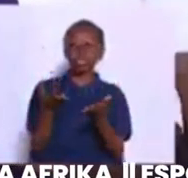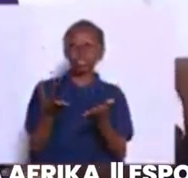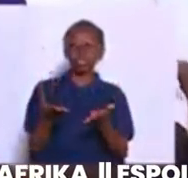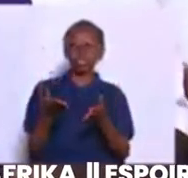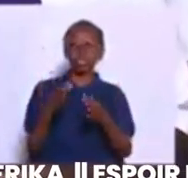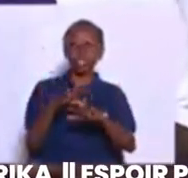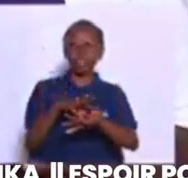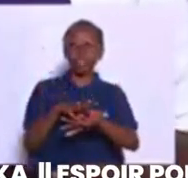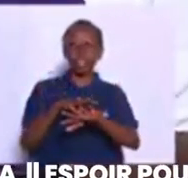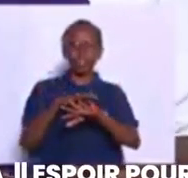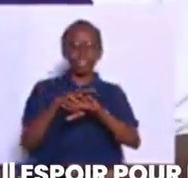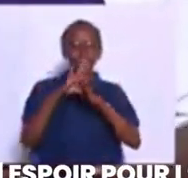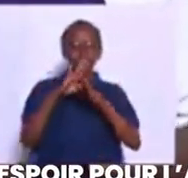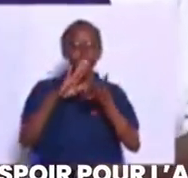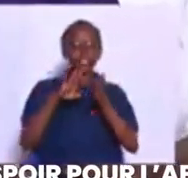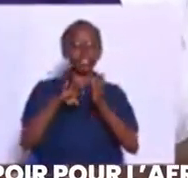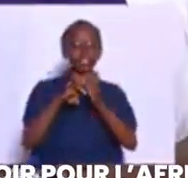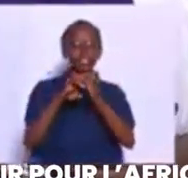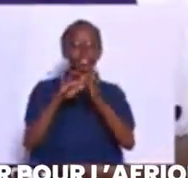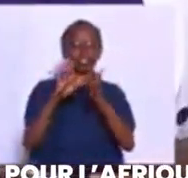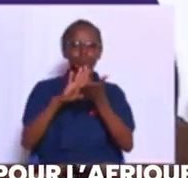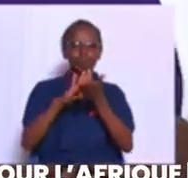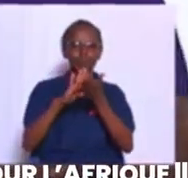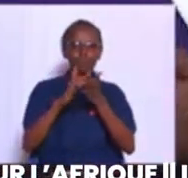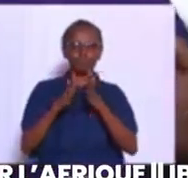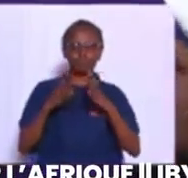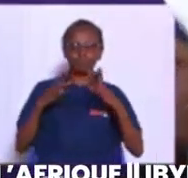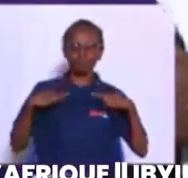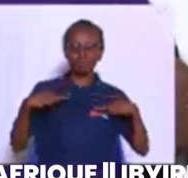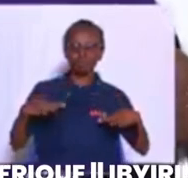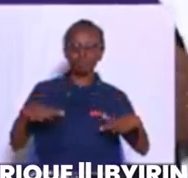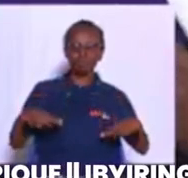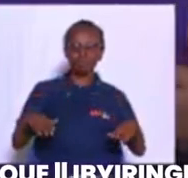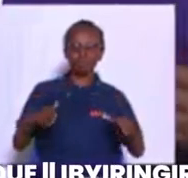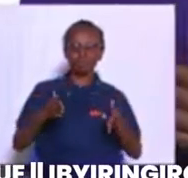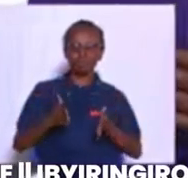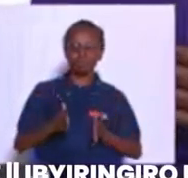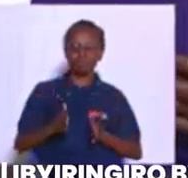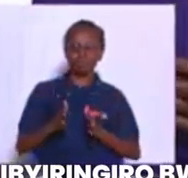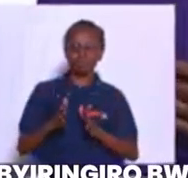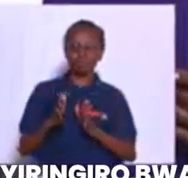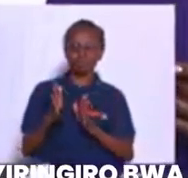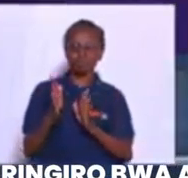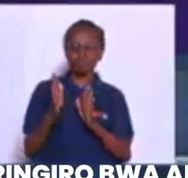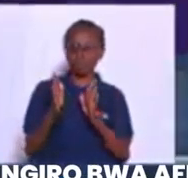Kwa mfano wa mwanadamu akazaliwa kwetu.